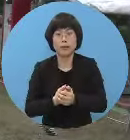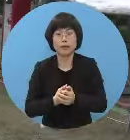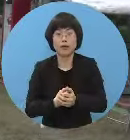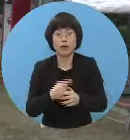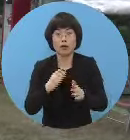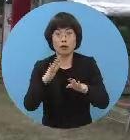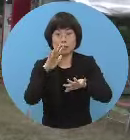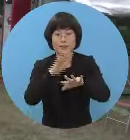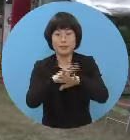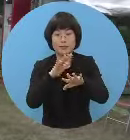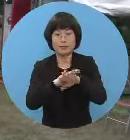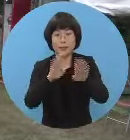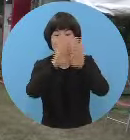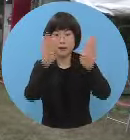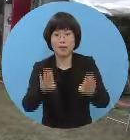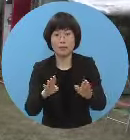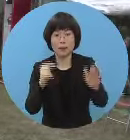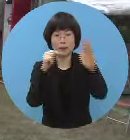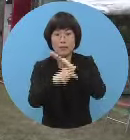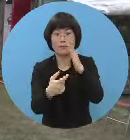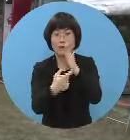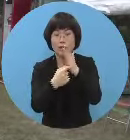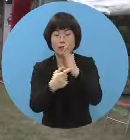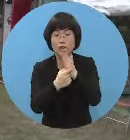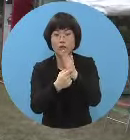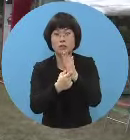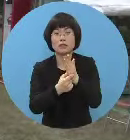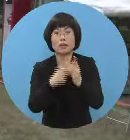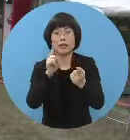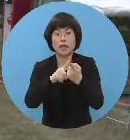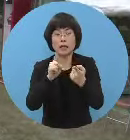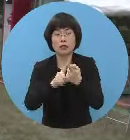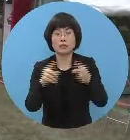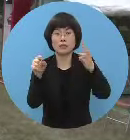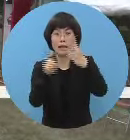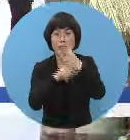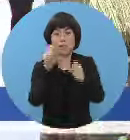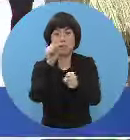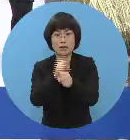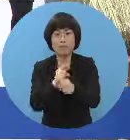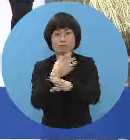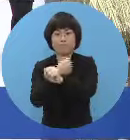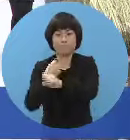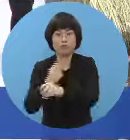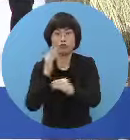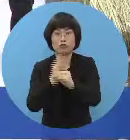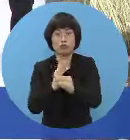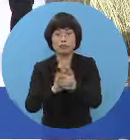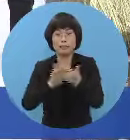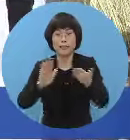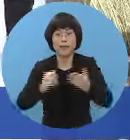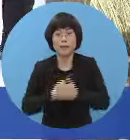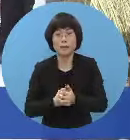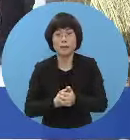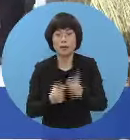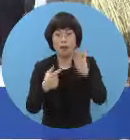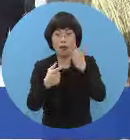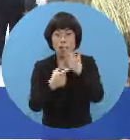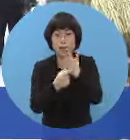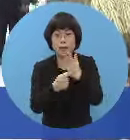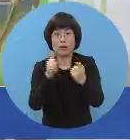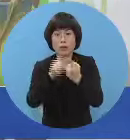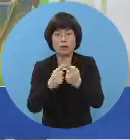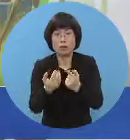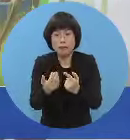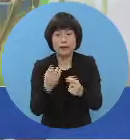농업박람회 입장권을 조직위원회와 티켓 링크가 3월부터 사전 예매를 시작했습니다. 입장권을